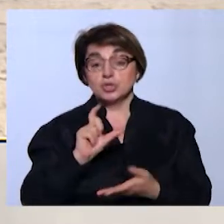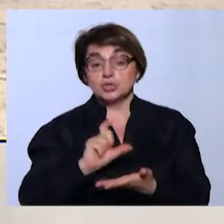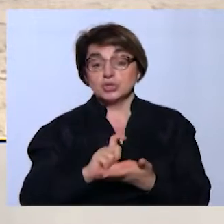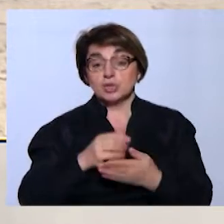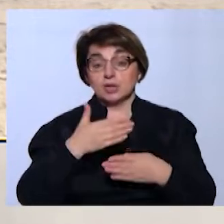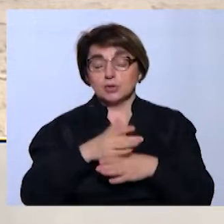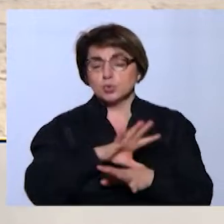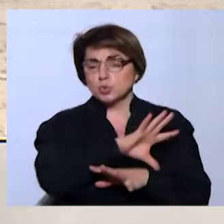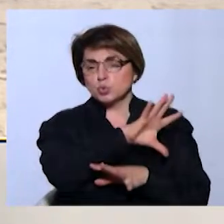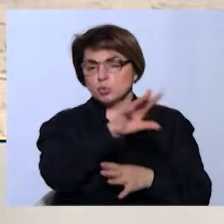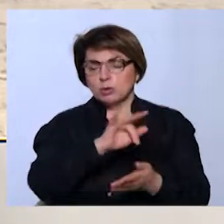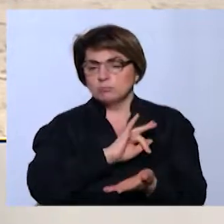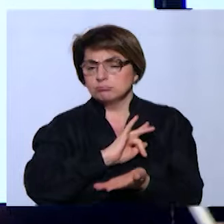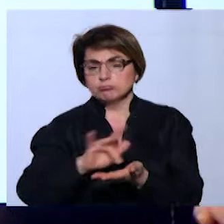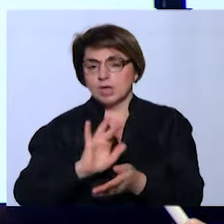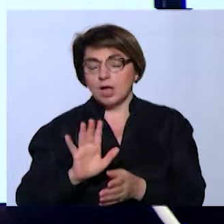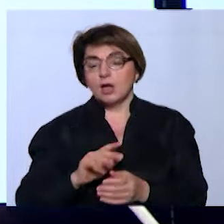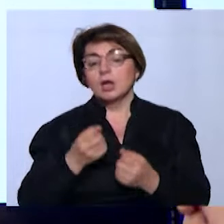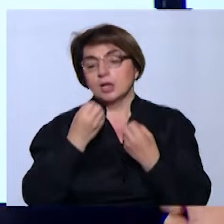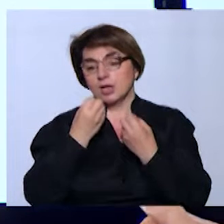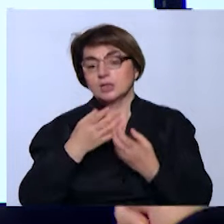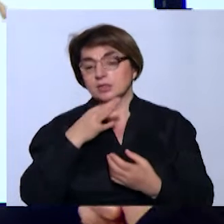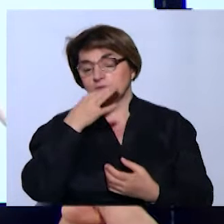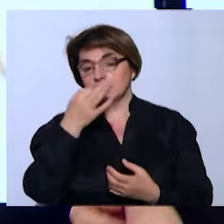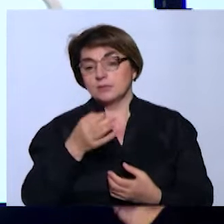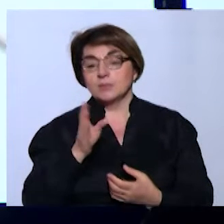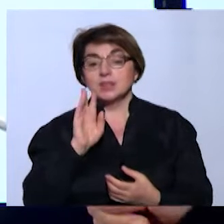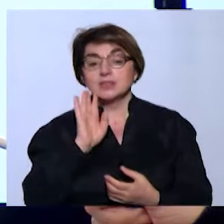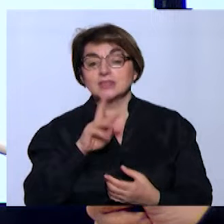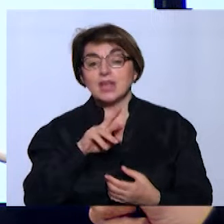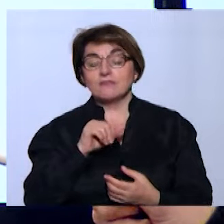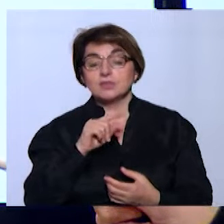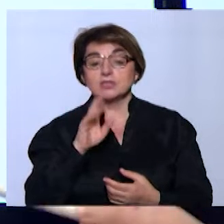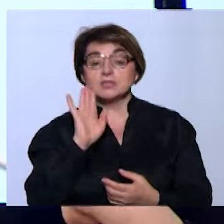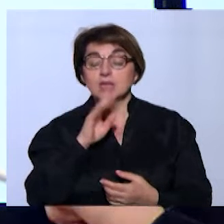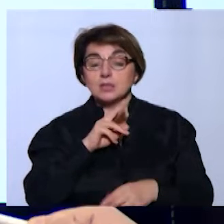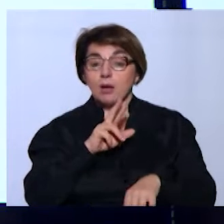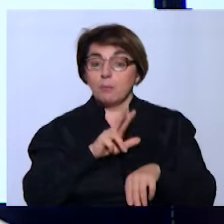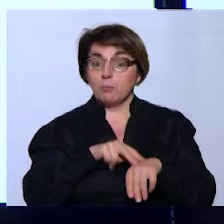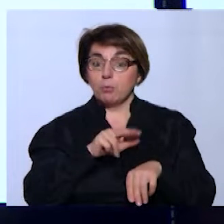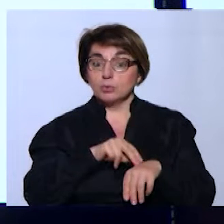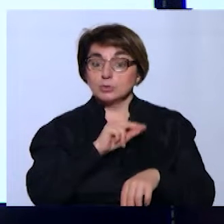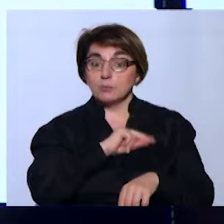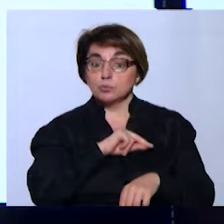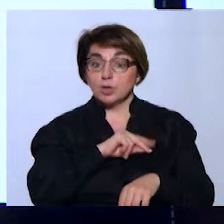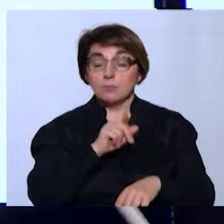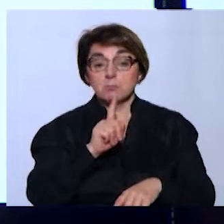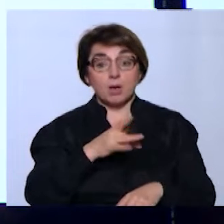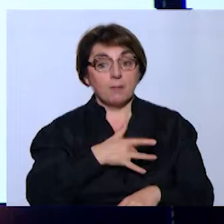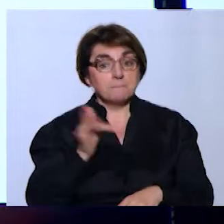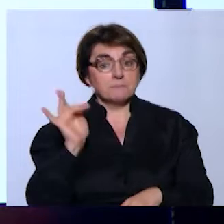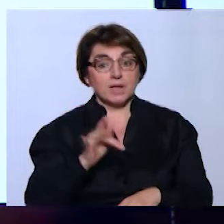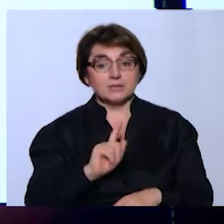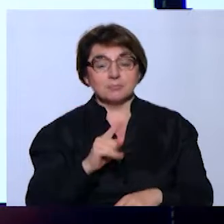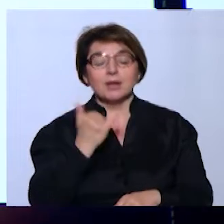ჭიქები სულ არ დაიმტვრა. თქვა დედამ. დავითის დედა პოლიციელია, მაგრამ მკაცრი არ არის.